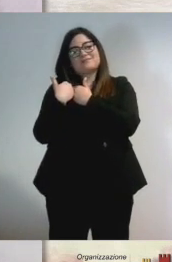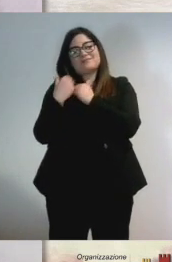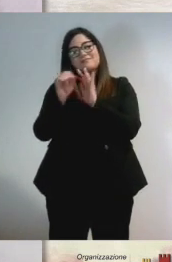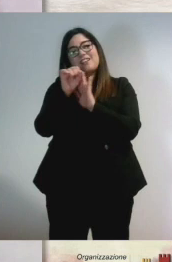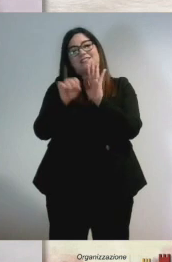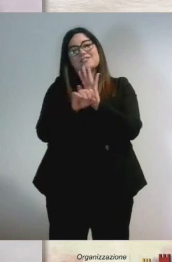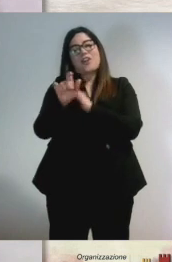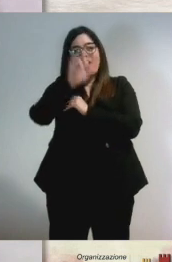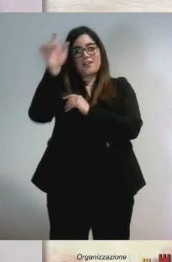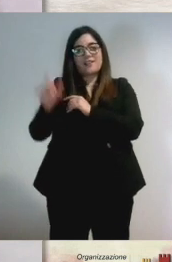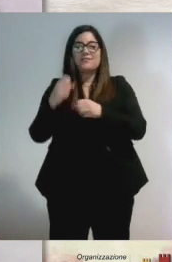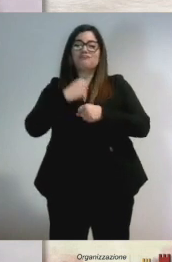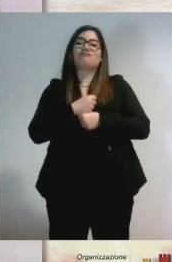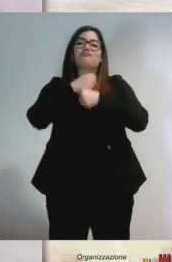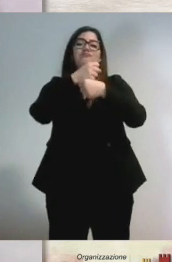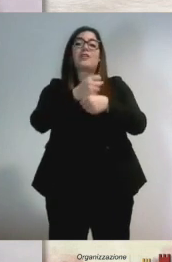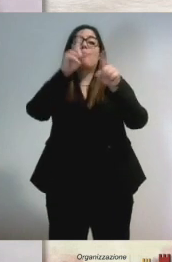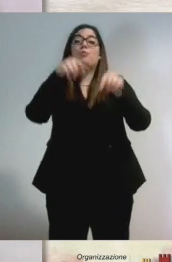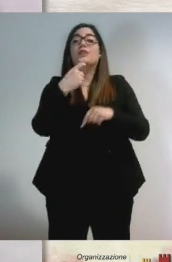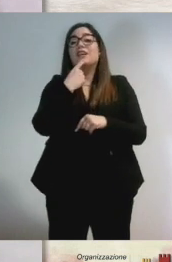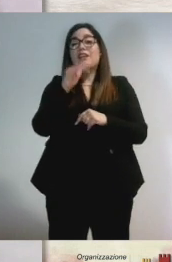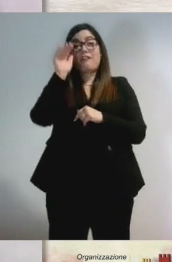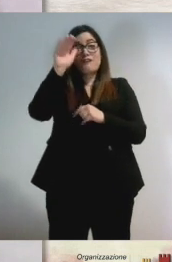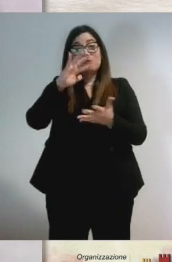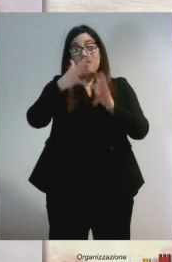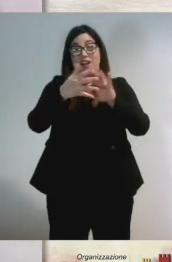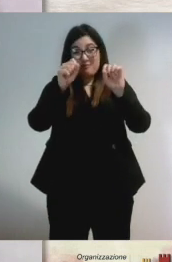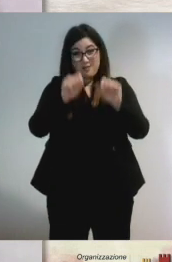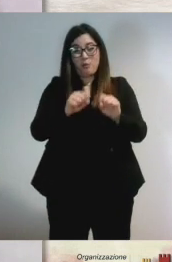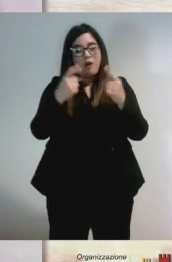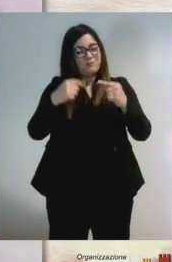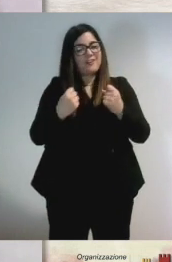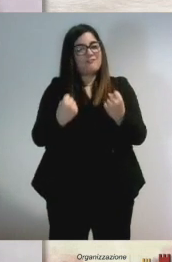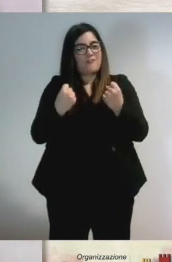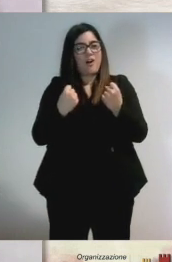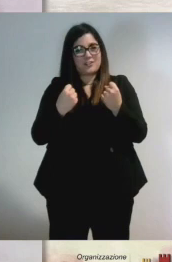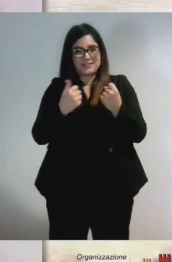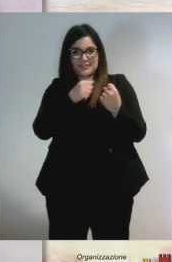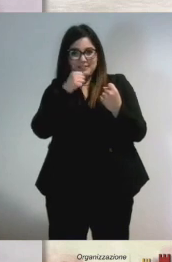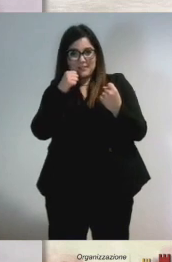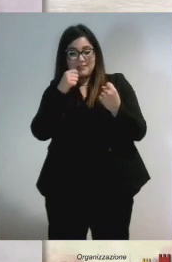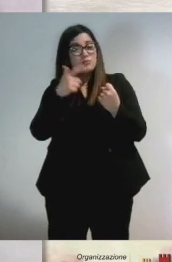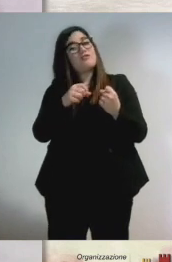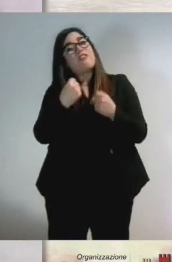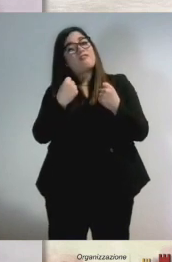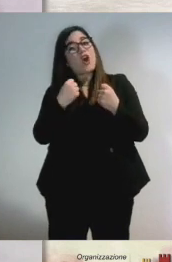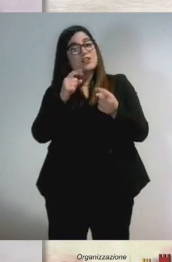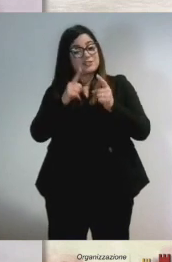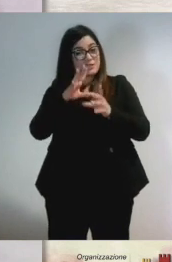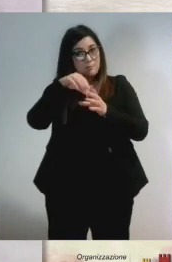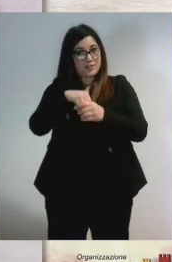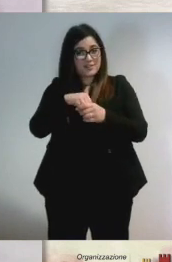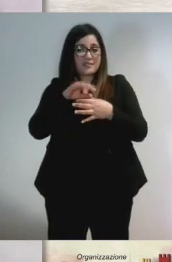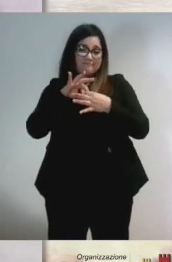anche la forza di chi il futuro lo può cambiare perché la forza in politica è anche legata all'età